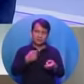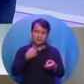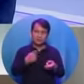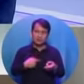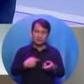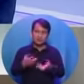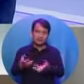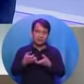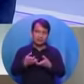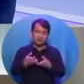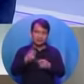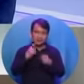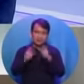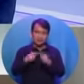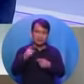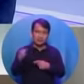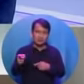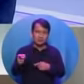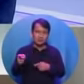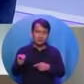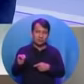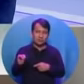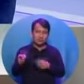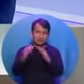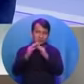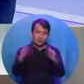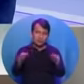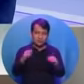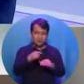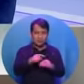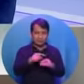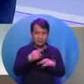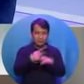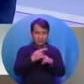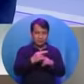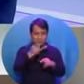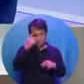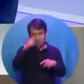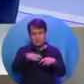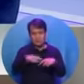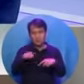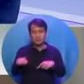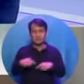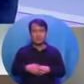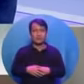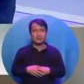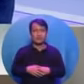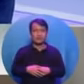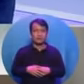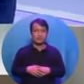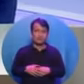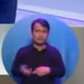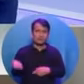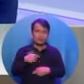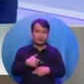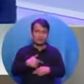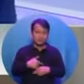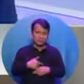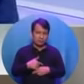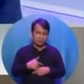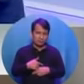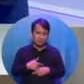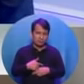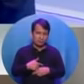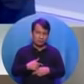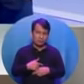gusto na po niyang makausap na po yung aming matitirang pong may-ari po ng bahay na upa namin. Okay. Kinabot na po ka din ang madaling araw sa